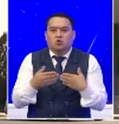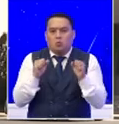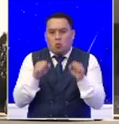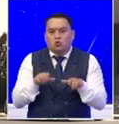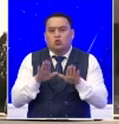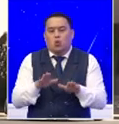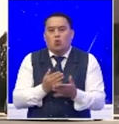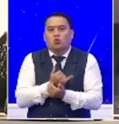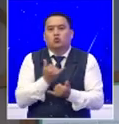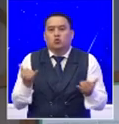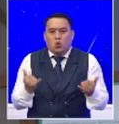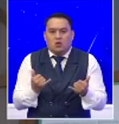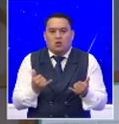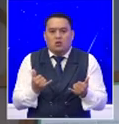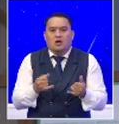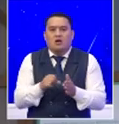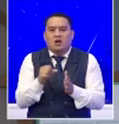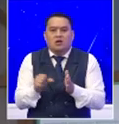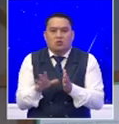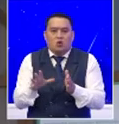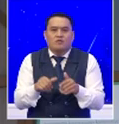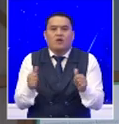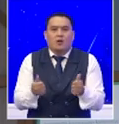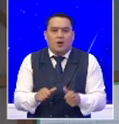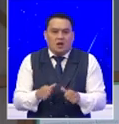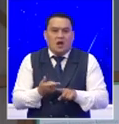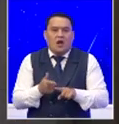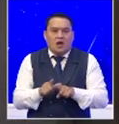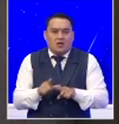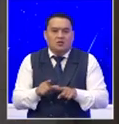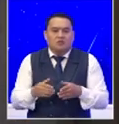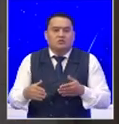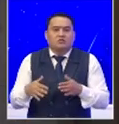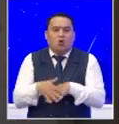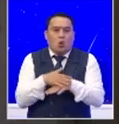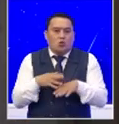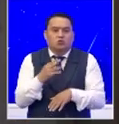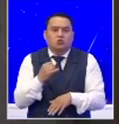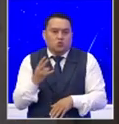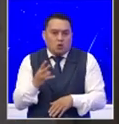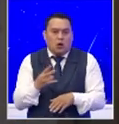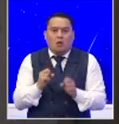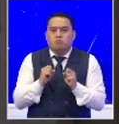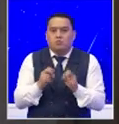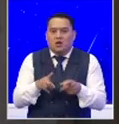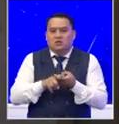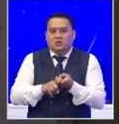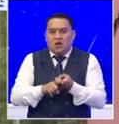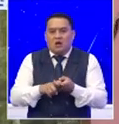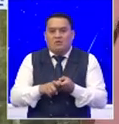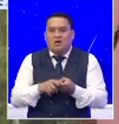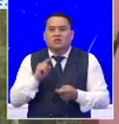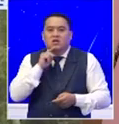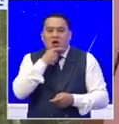будет только услуги, которые недоступны в электронном формате. Это исключит скопление граждан в ЦОНах и опасность заражения, а